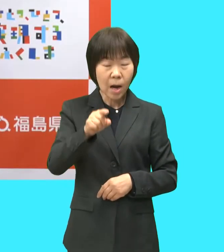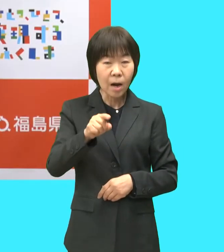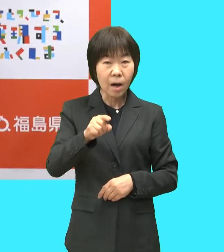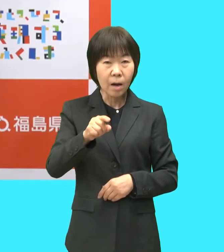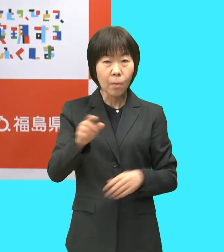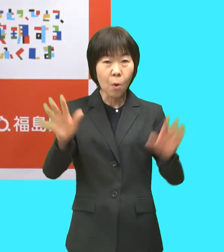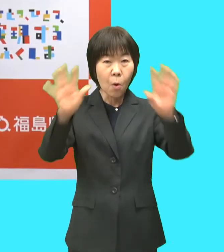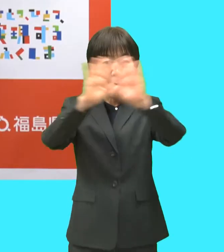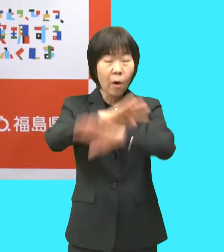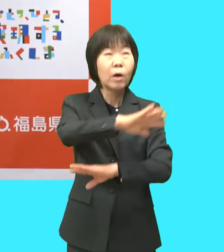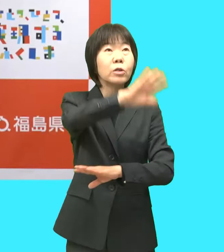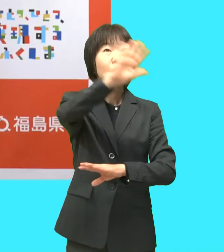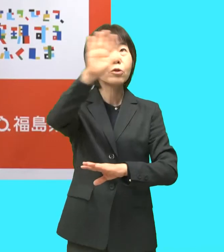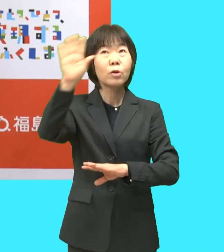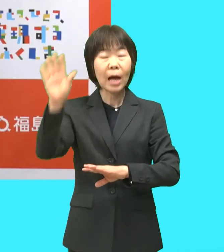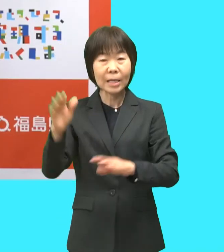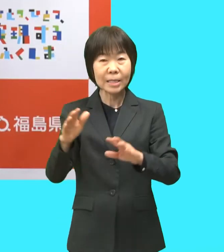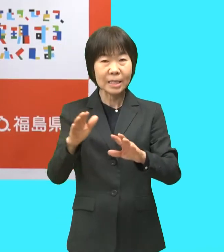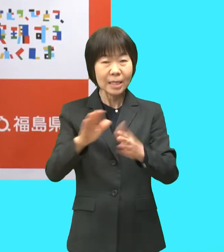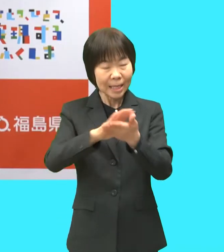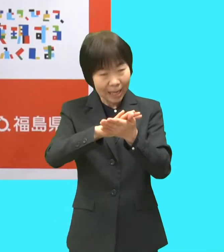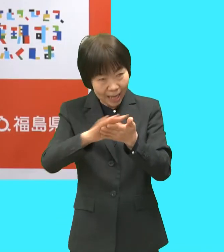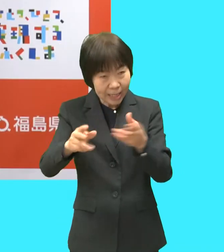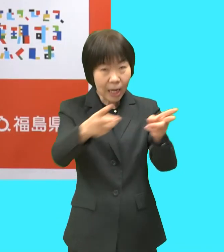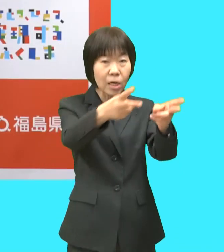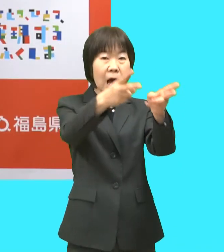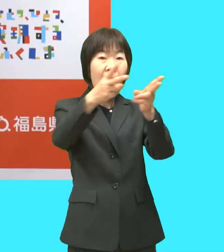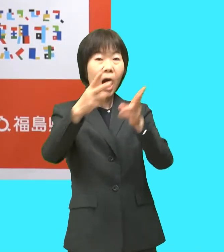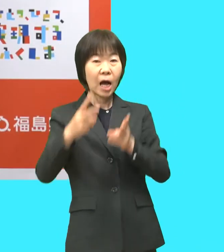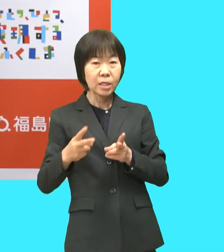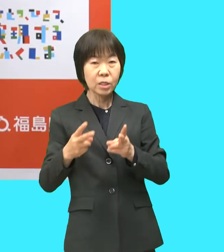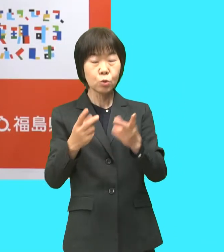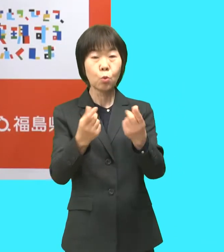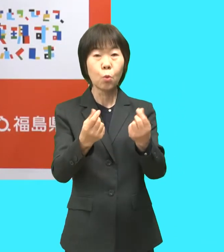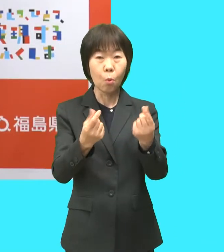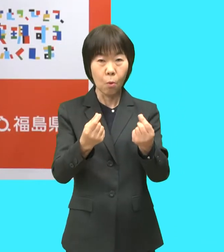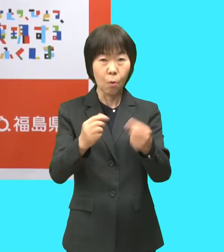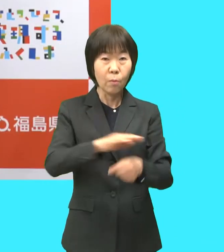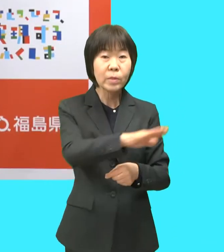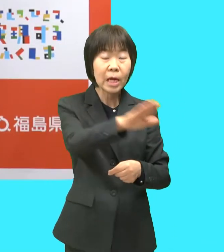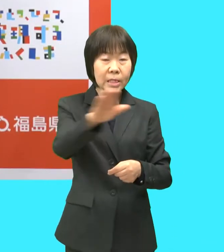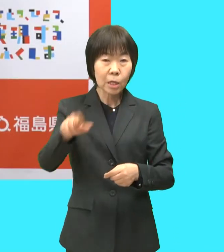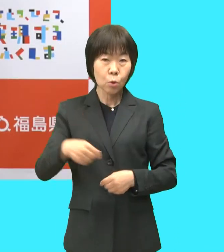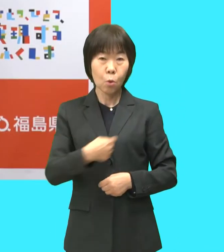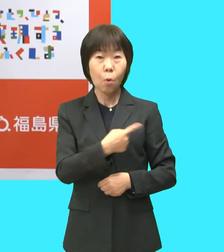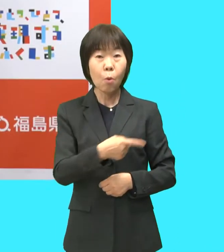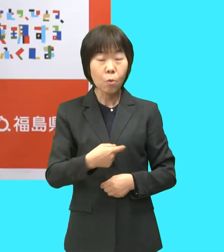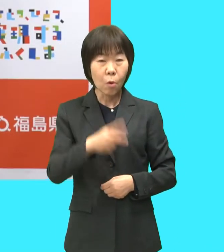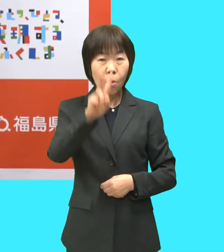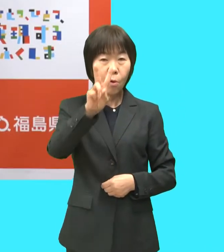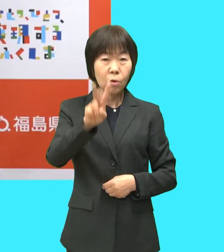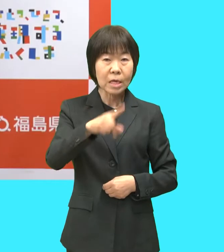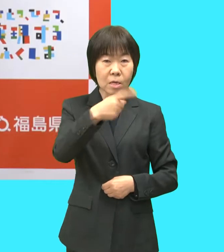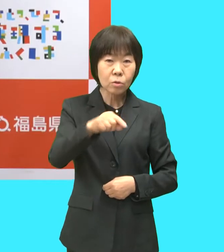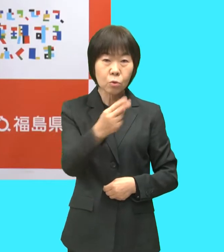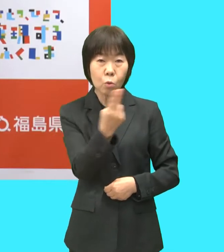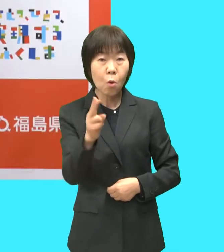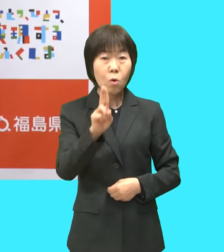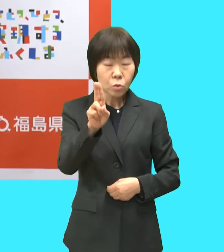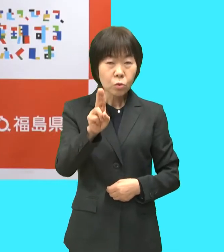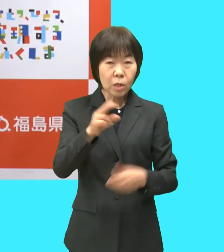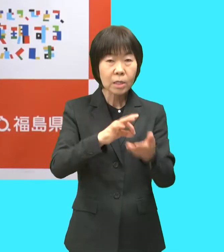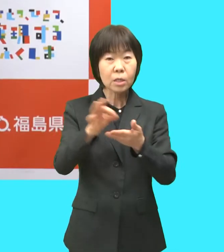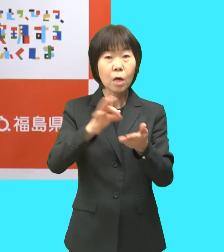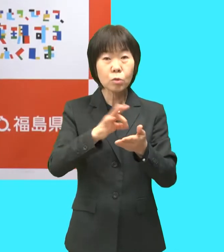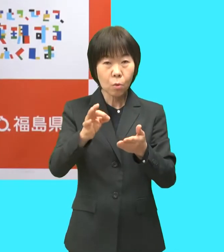にきれいにこうかかる橋のようですよね。やはり皆さんの心、特にこう林道が使われる場面、仏事